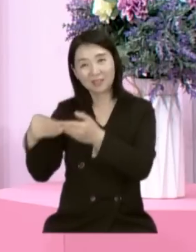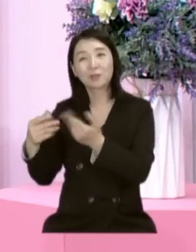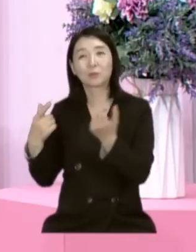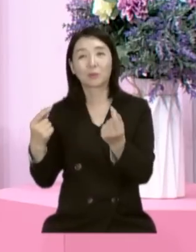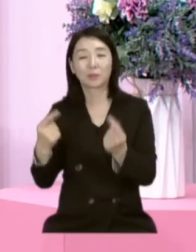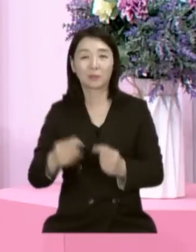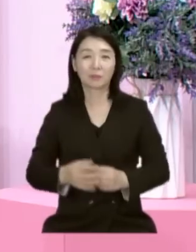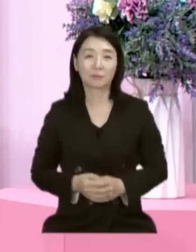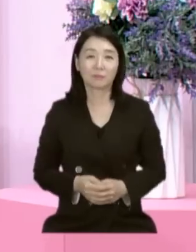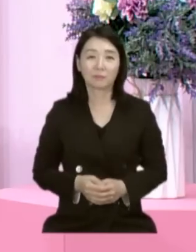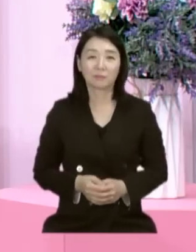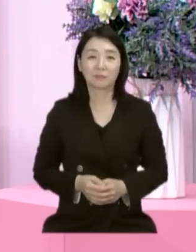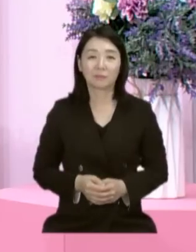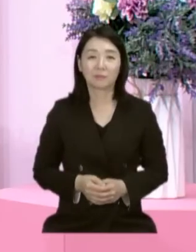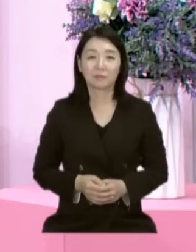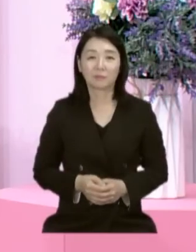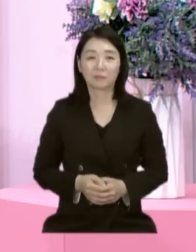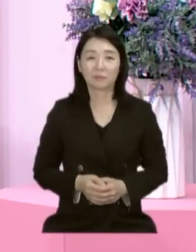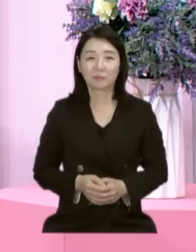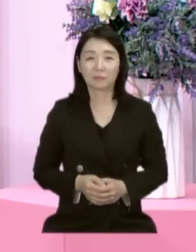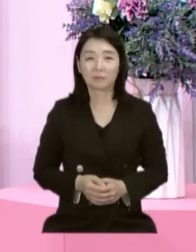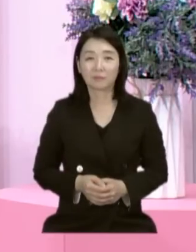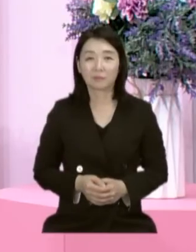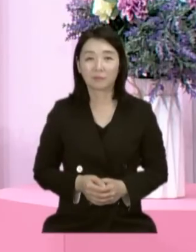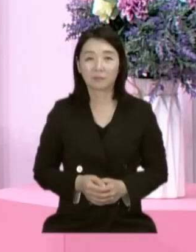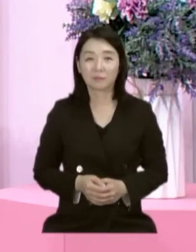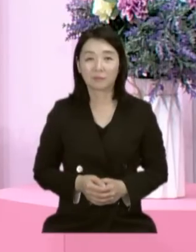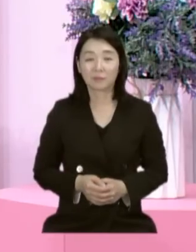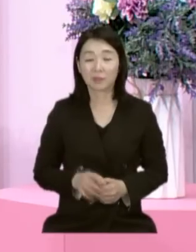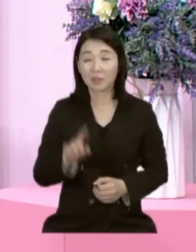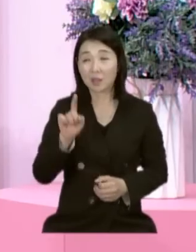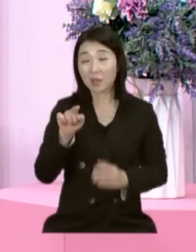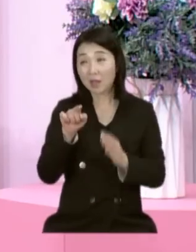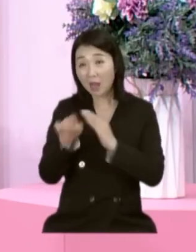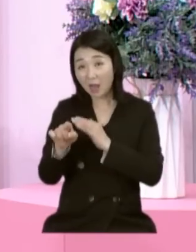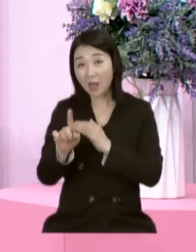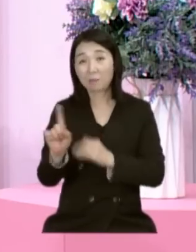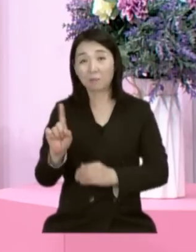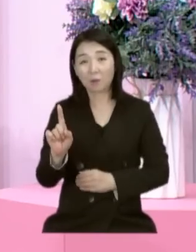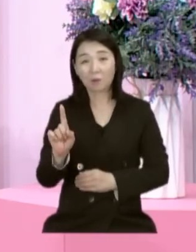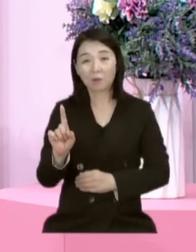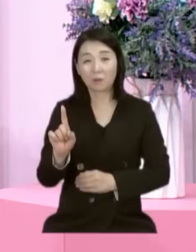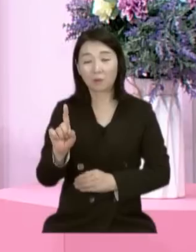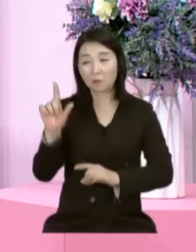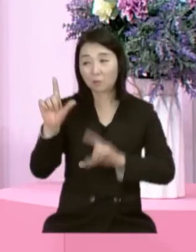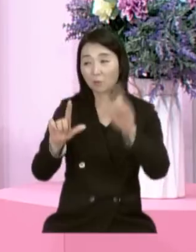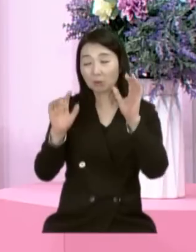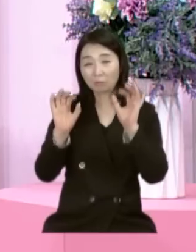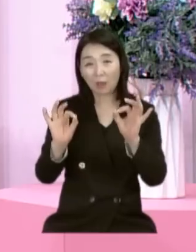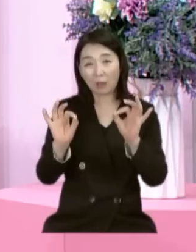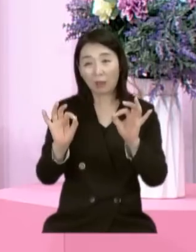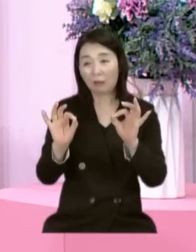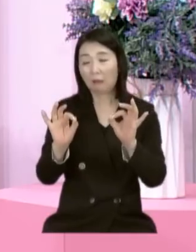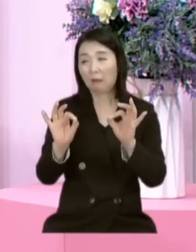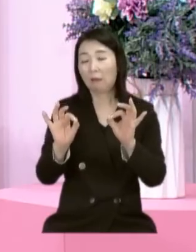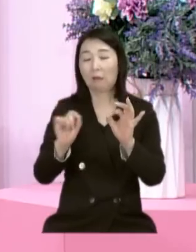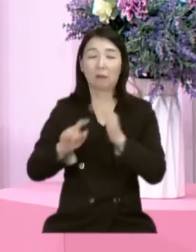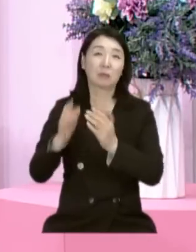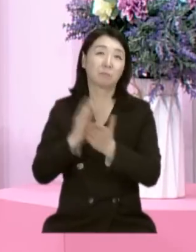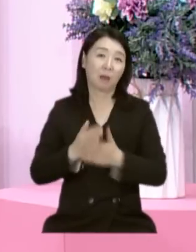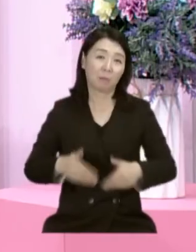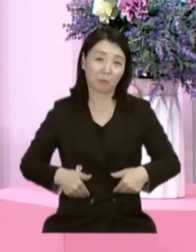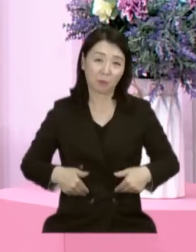이끄신 거예요. 네. 이끄시고 어떻게든 한 번 가서 이제 그런 모습을 보고 안 가야